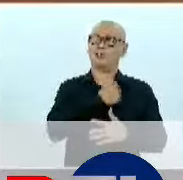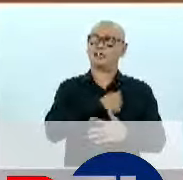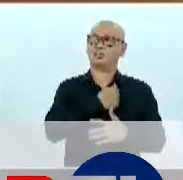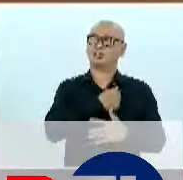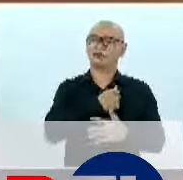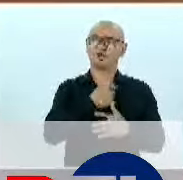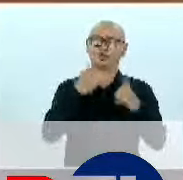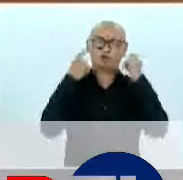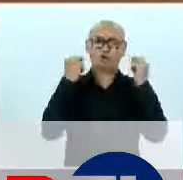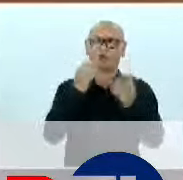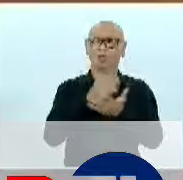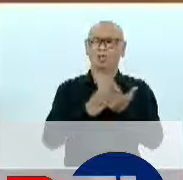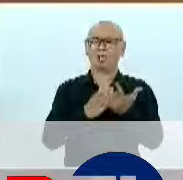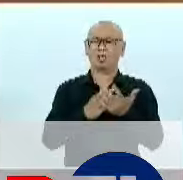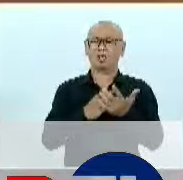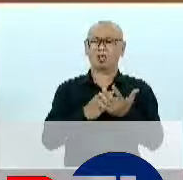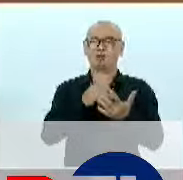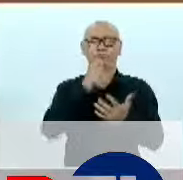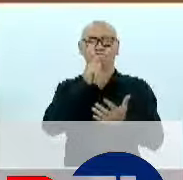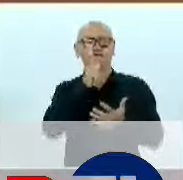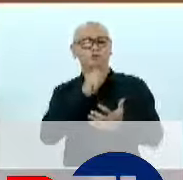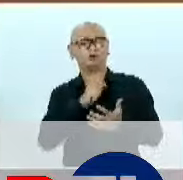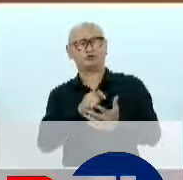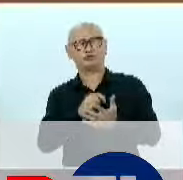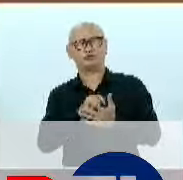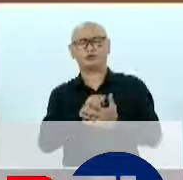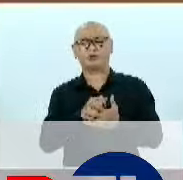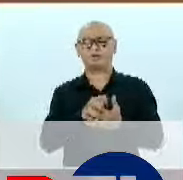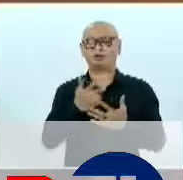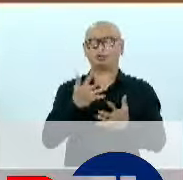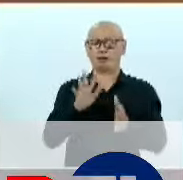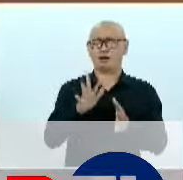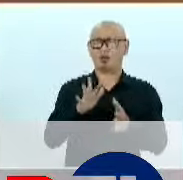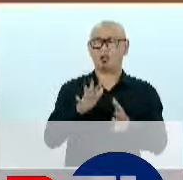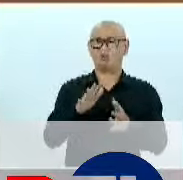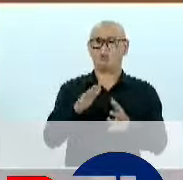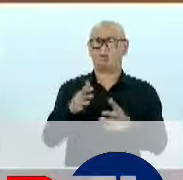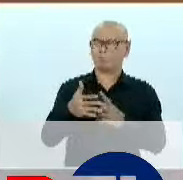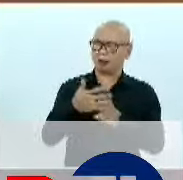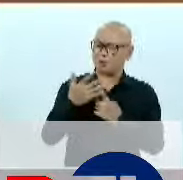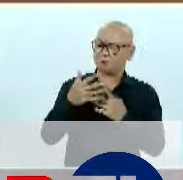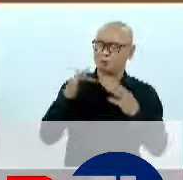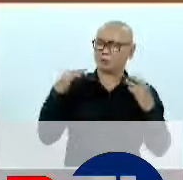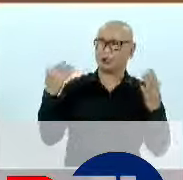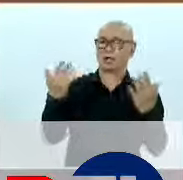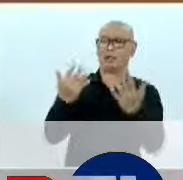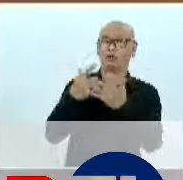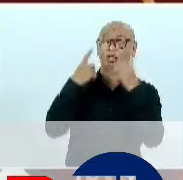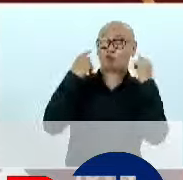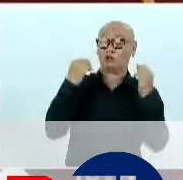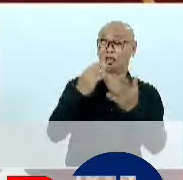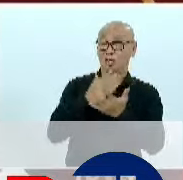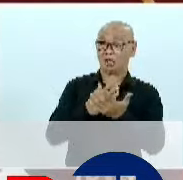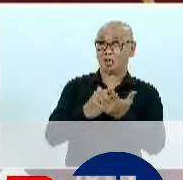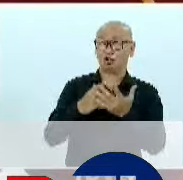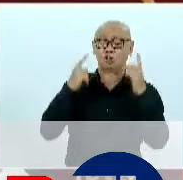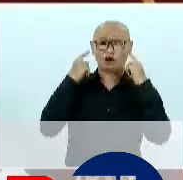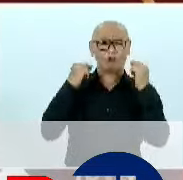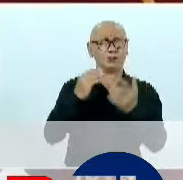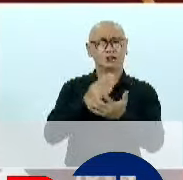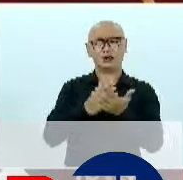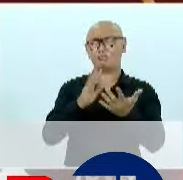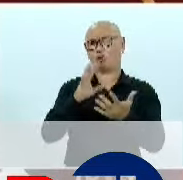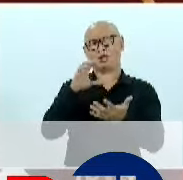Tengah Gus Yasin apalagi telah ngopeni dengan masyarakat Jawa Tengah Jawa Tengah bukan hanya